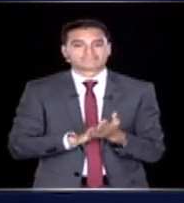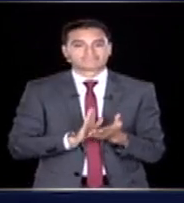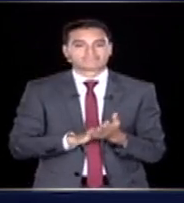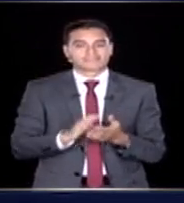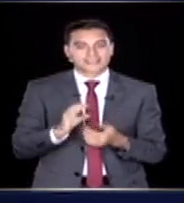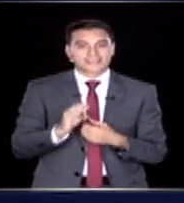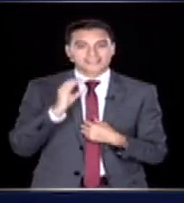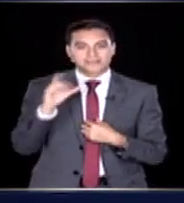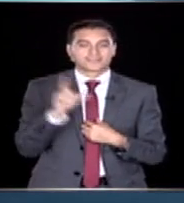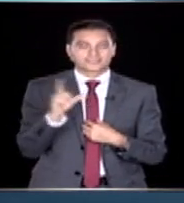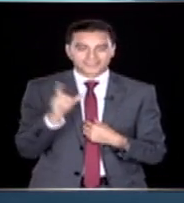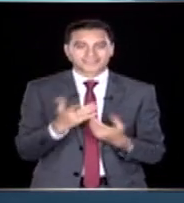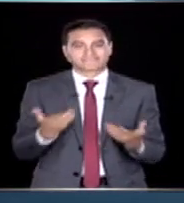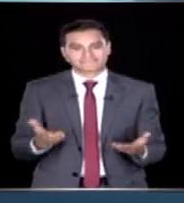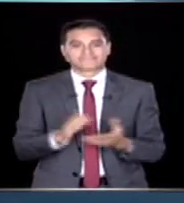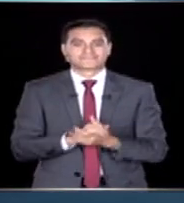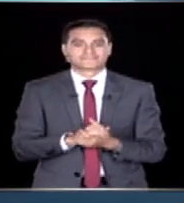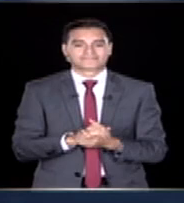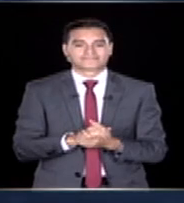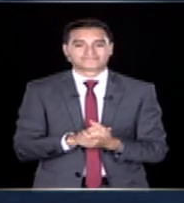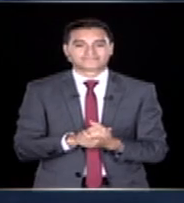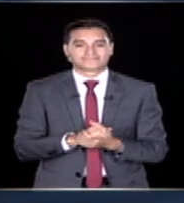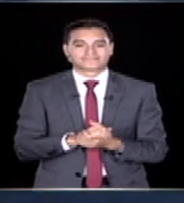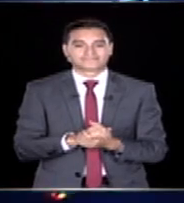أصالة إجابة صحيحة، برافو عليك يا